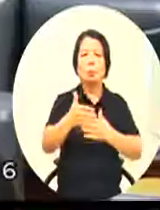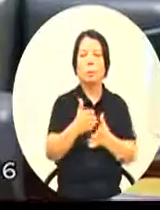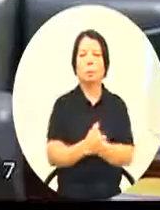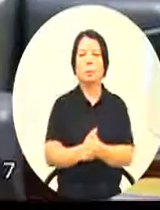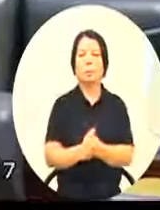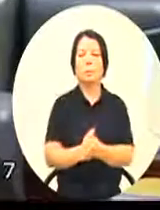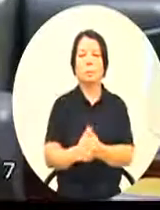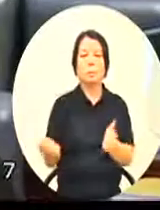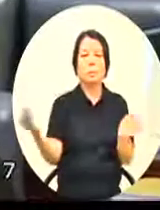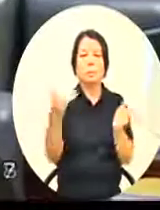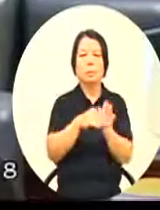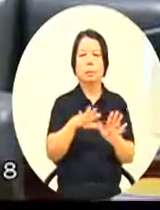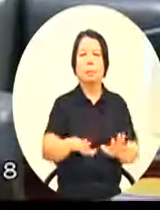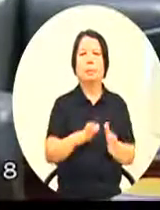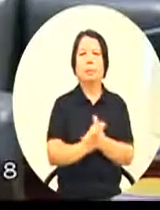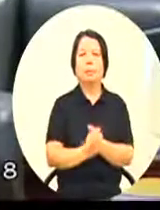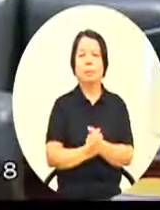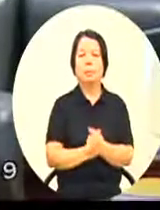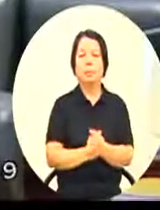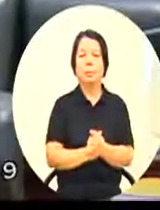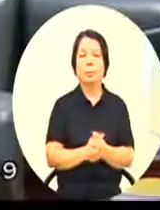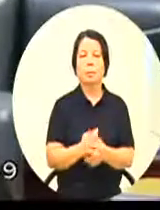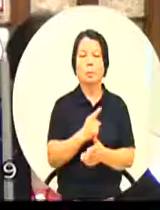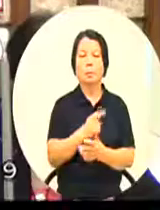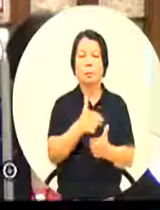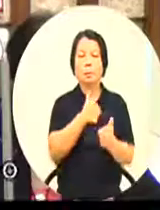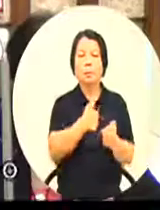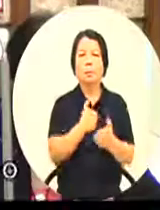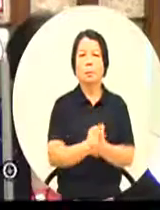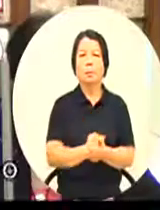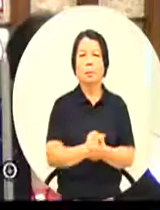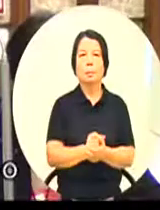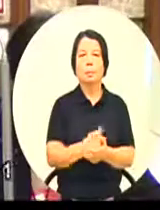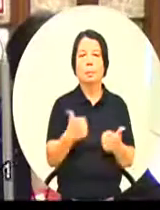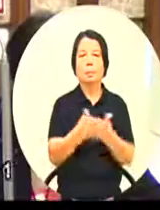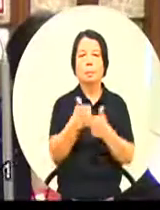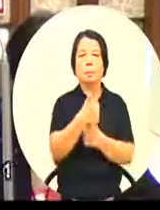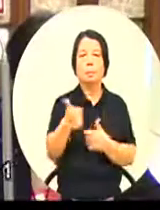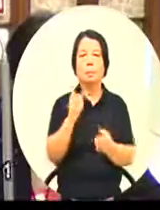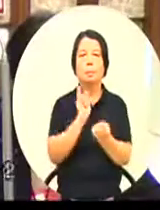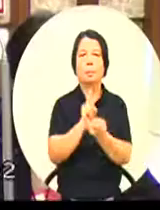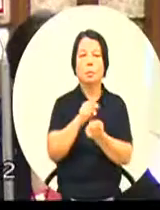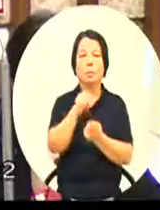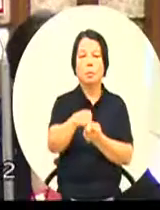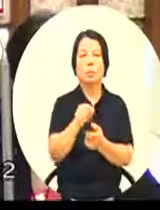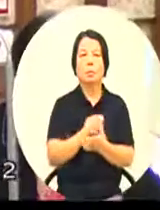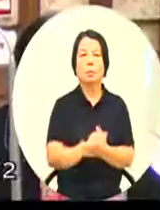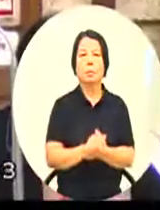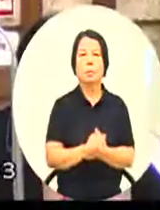其实我也非常感谢信宇议员对于我们这样子的一些